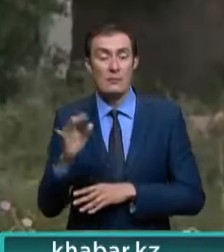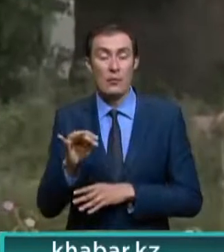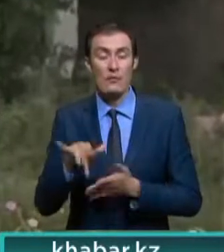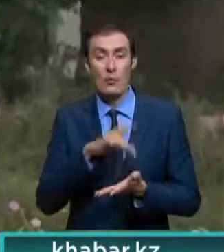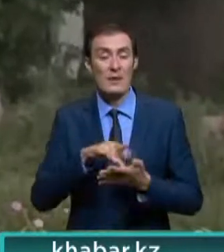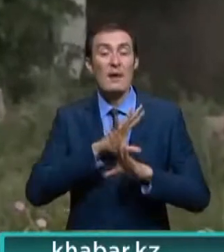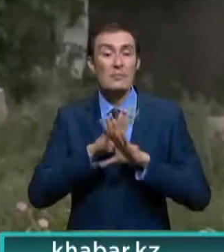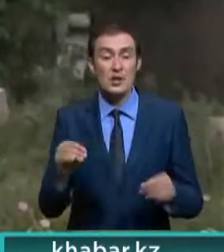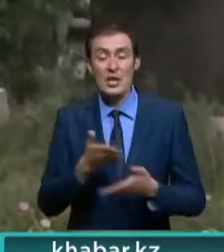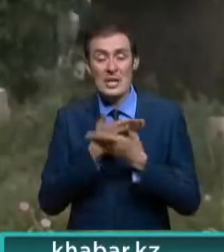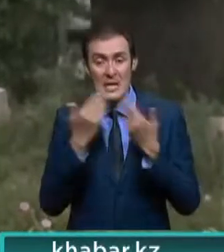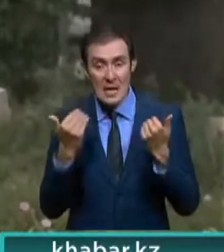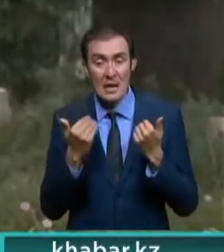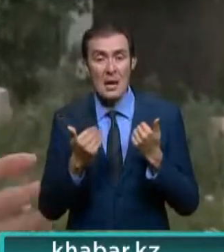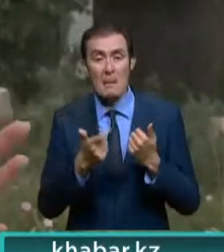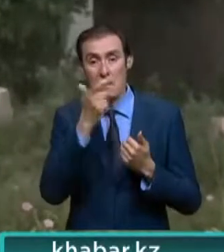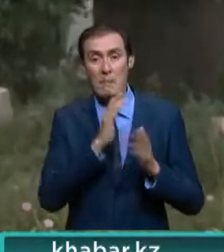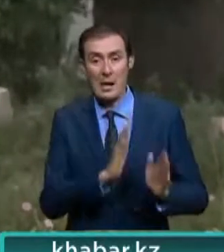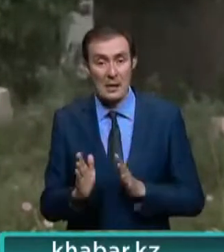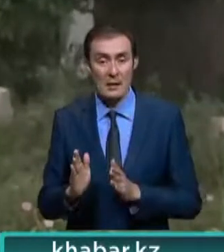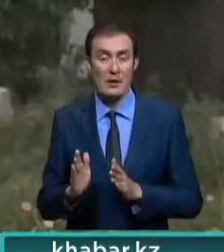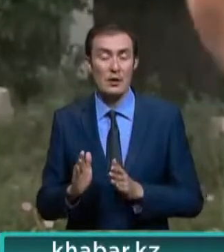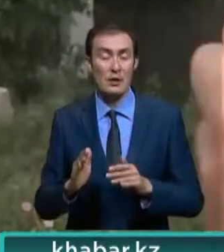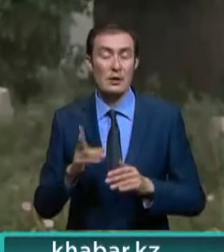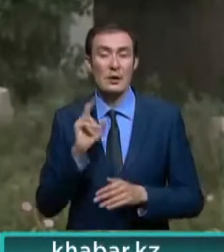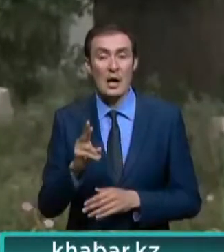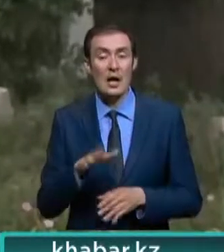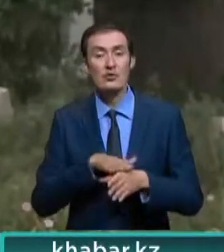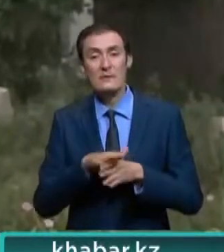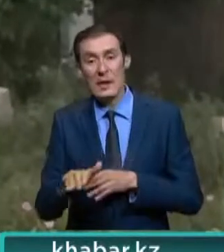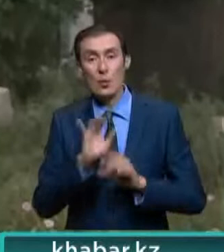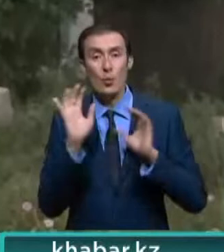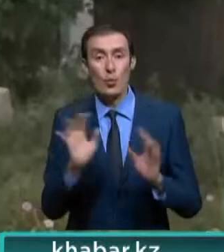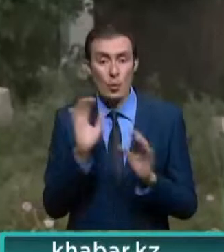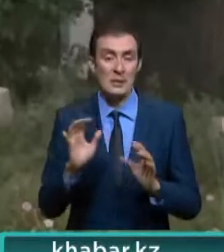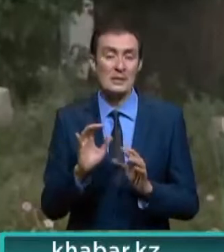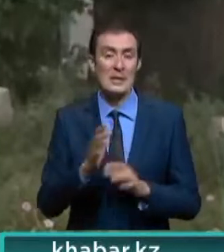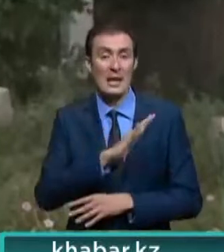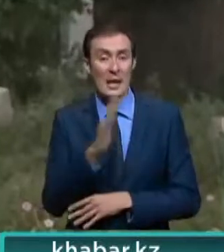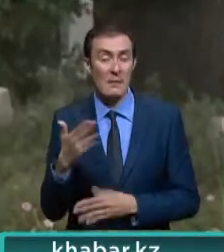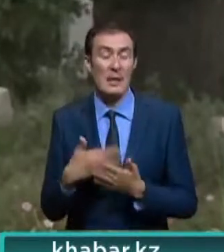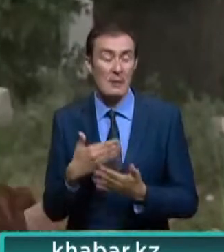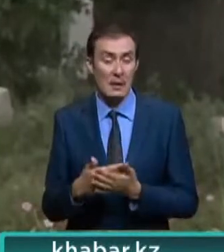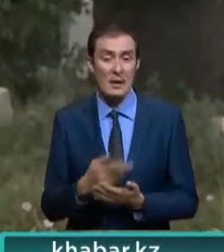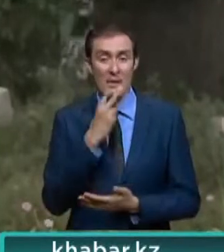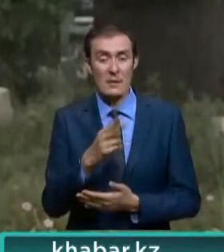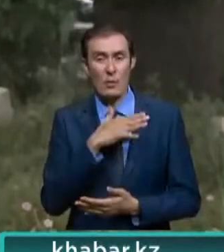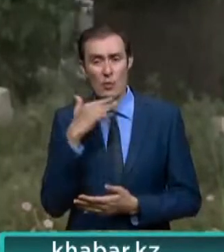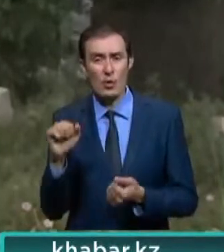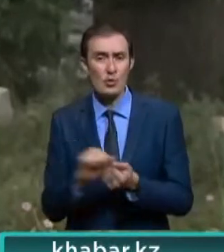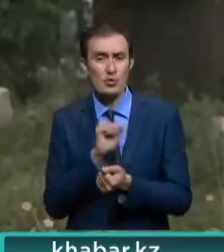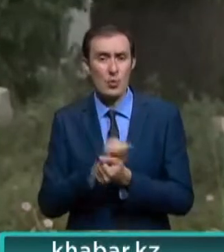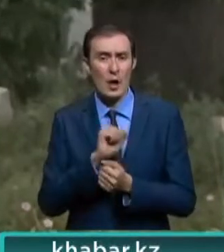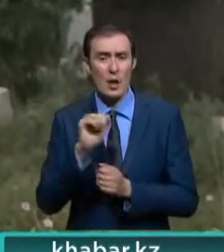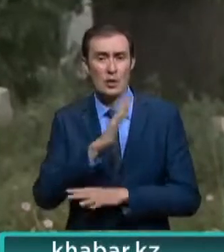городе вообще. То есть нет системного подхода к тому, как осуществлять уход за зеленью в городе. Например, мы видим много